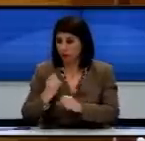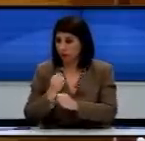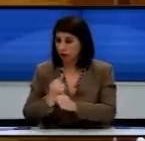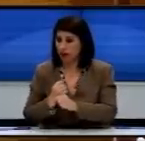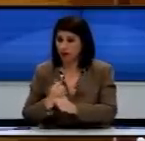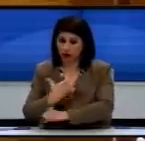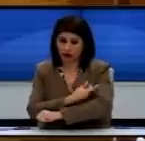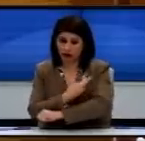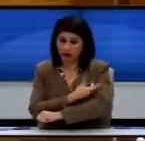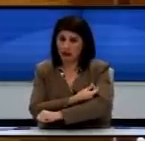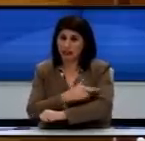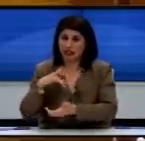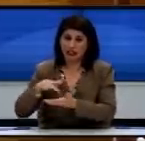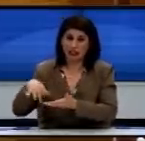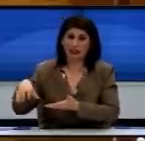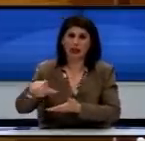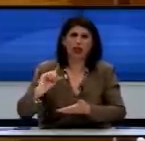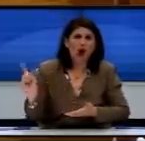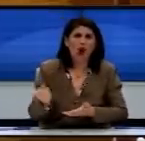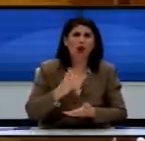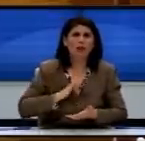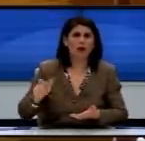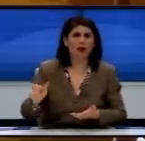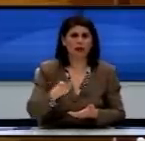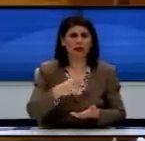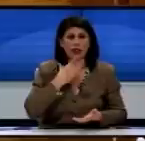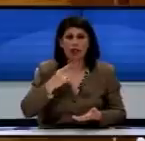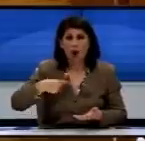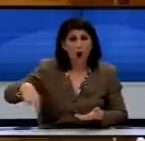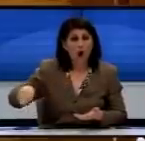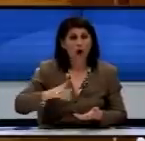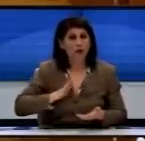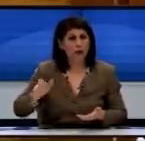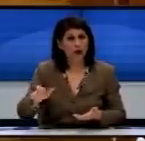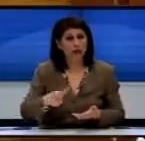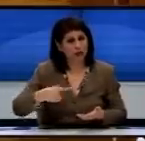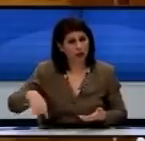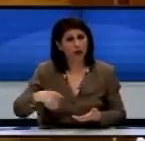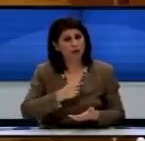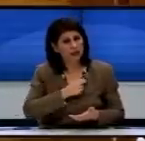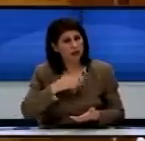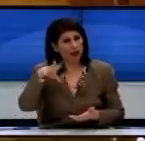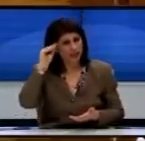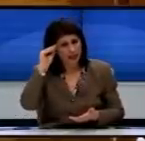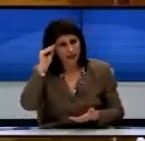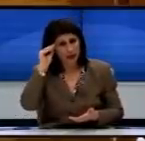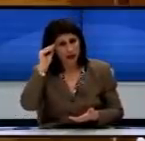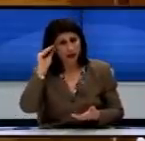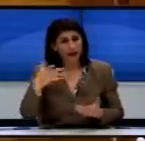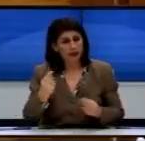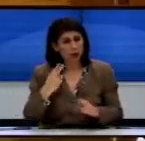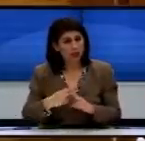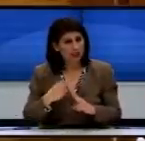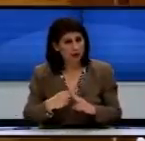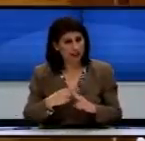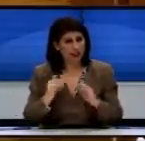της επιχείρησης Ελευθερία και τελικά όλοι οι πολίτες. Διότι όλοι οι πολίτες με τον ένα ή τον άλλο τρόπο πιστεύω ότι έχουν αντιληφθεί και την